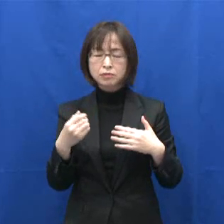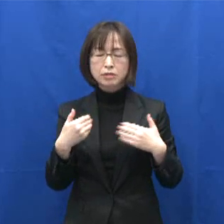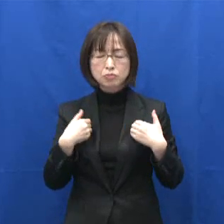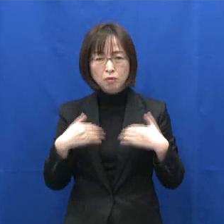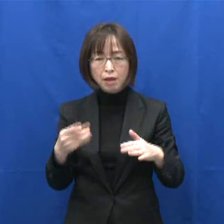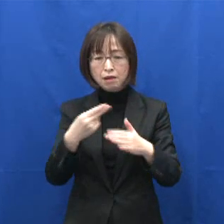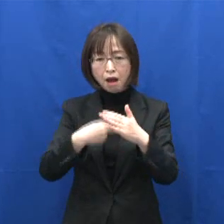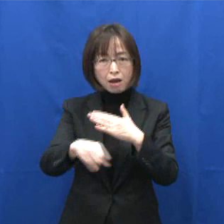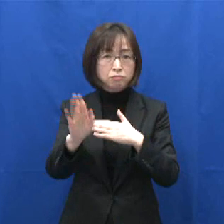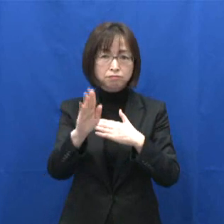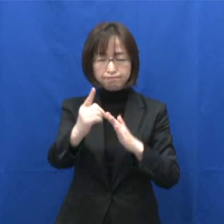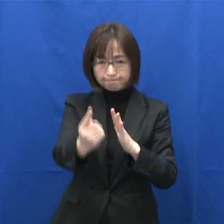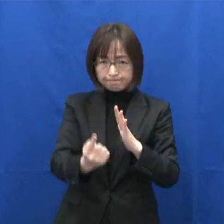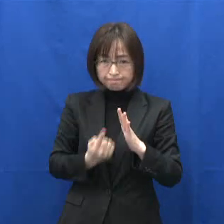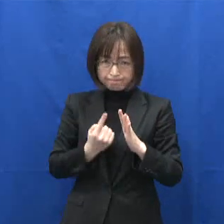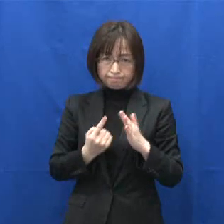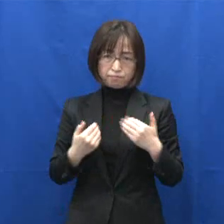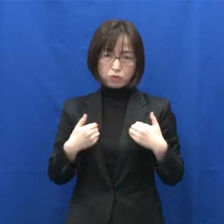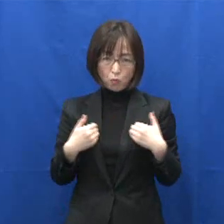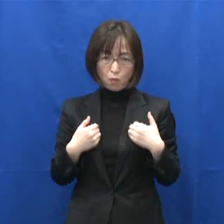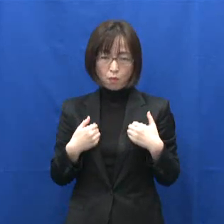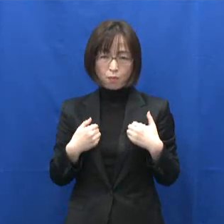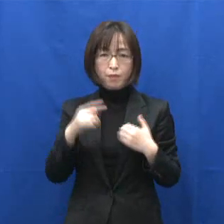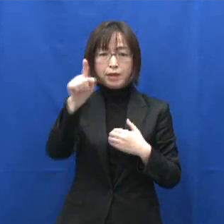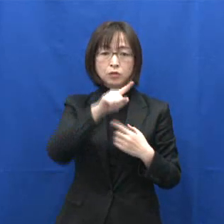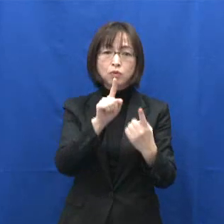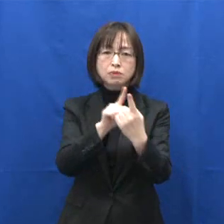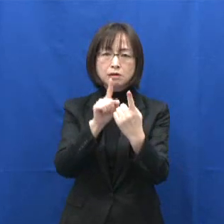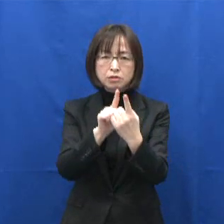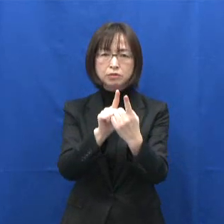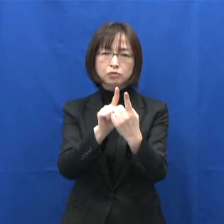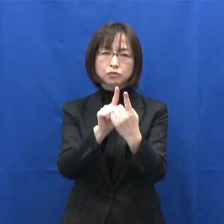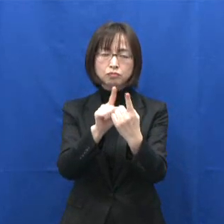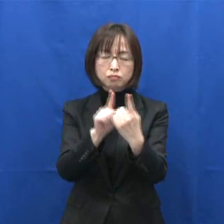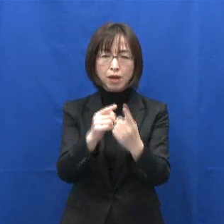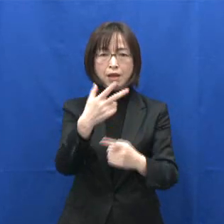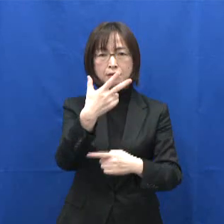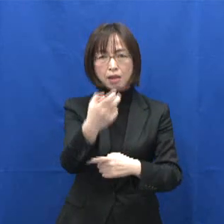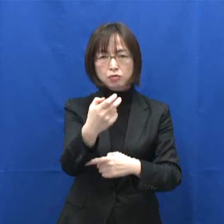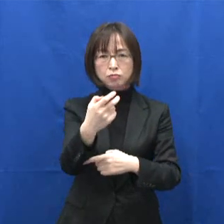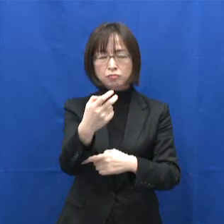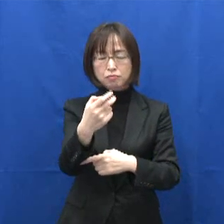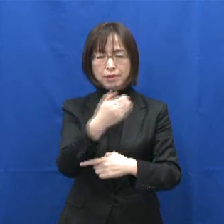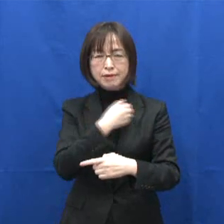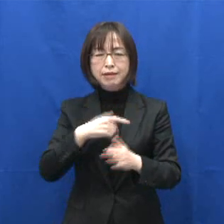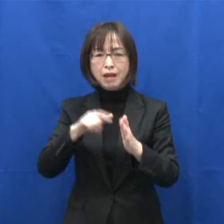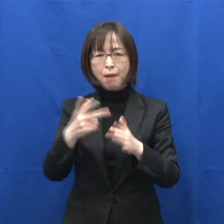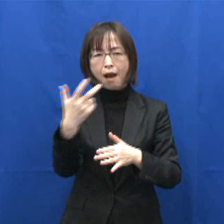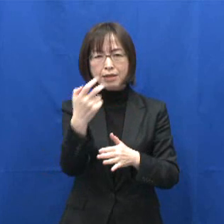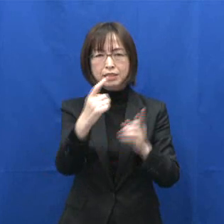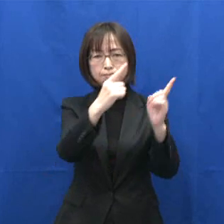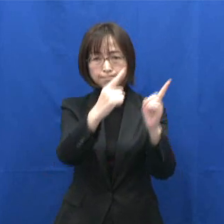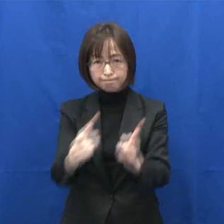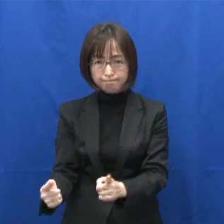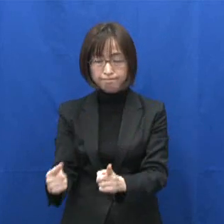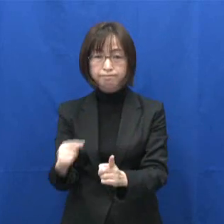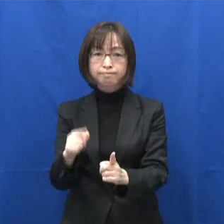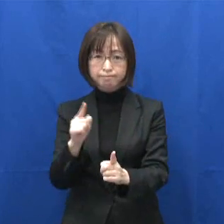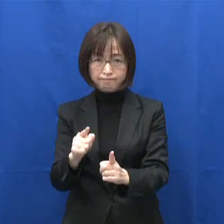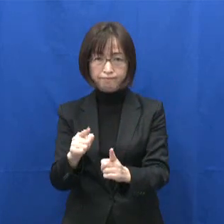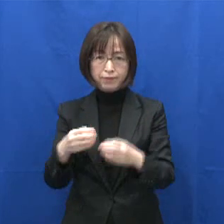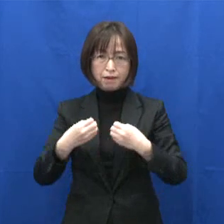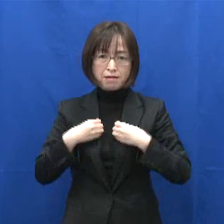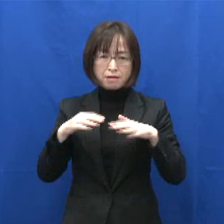人との接触を最低7割、可能であれば8割減減らすことで感染拡大